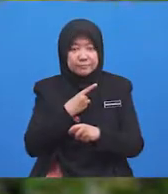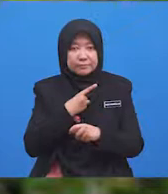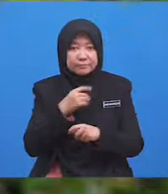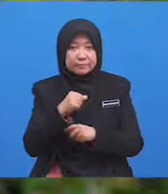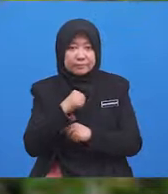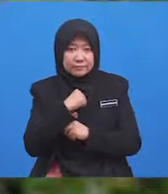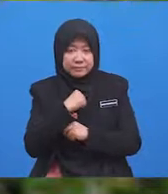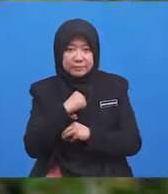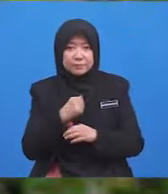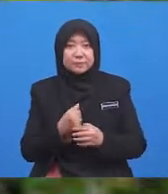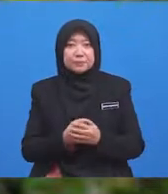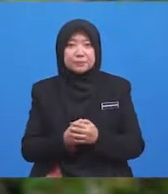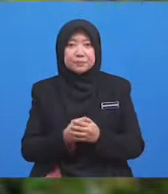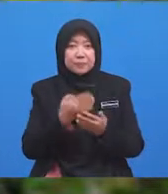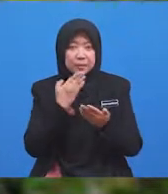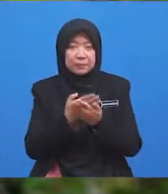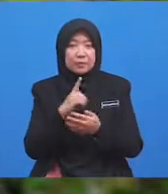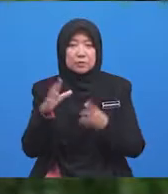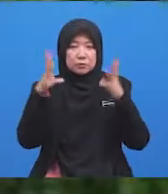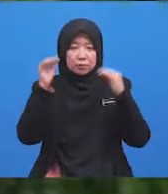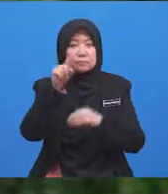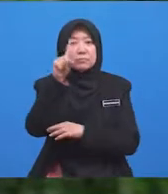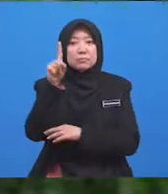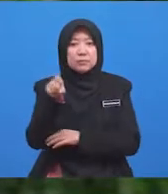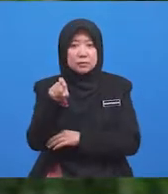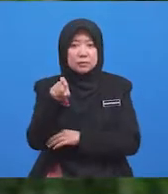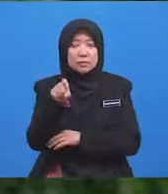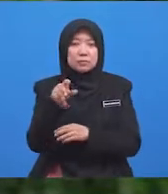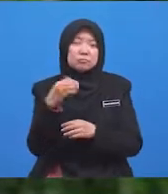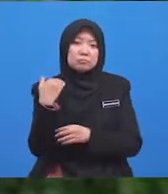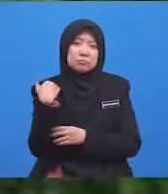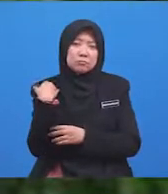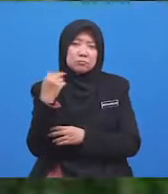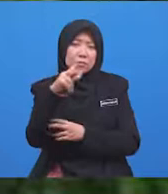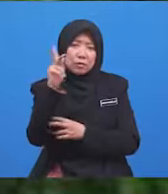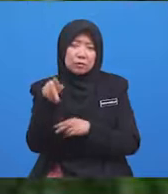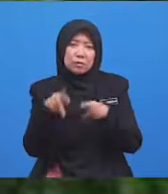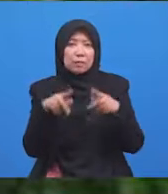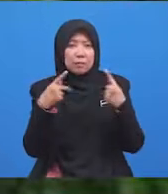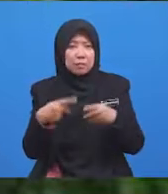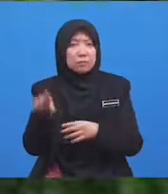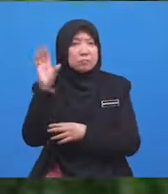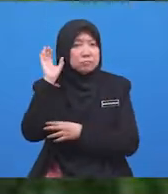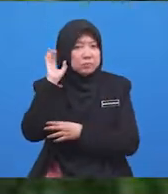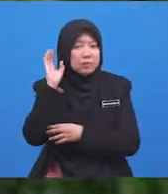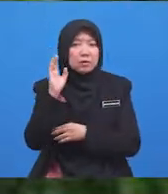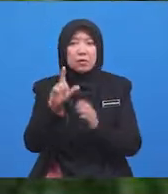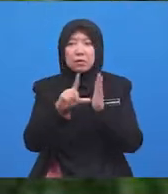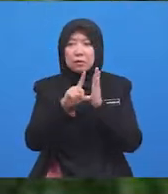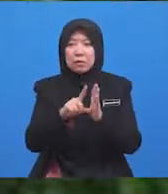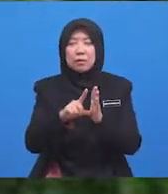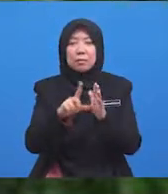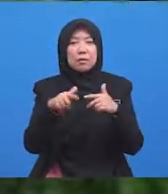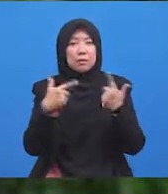Baiklah chegou ingin bertanya adakah murid-murid pernah mendengar pelampang n Lain